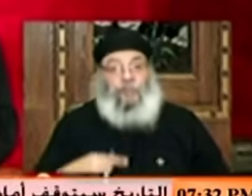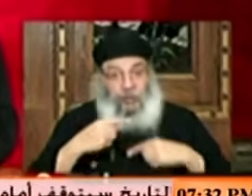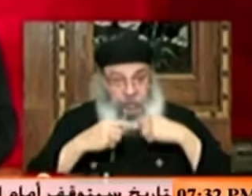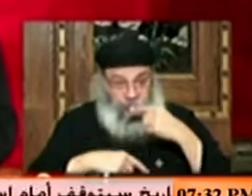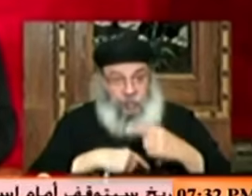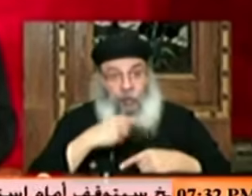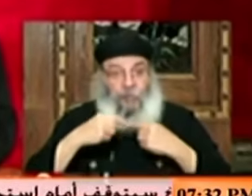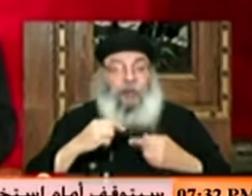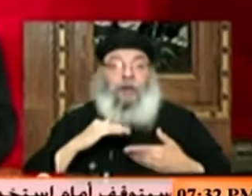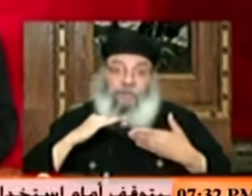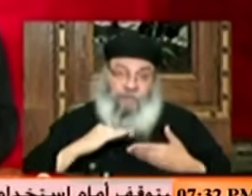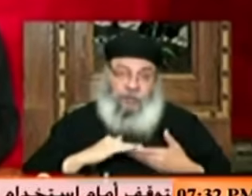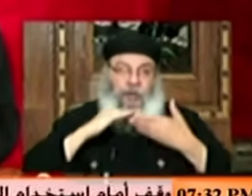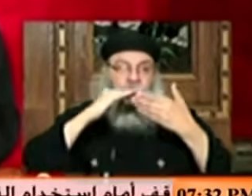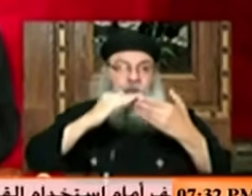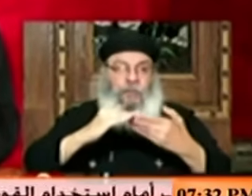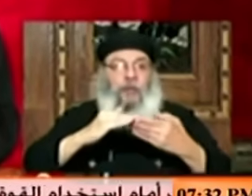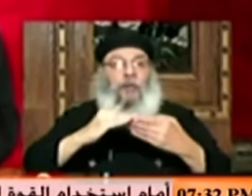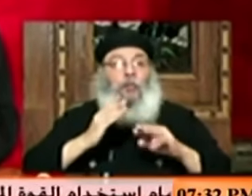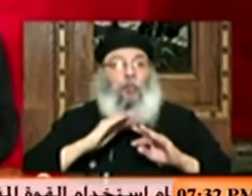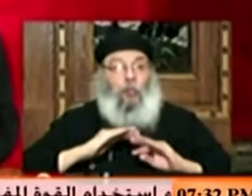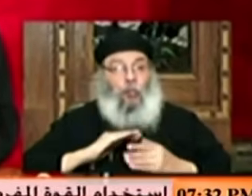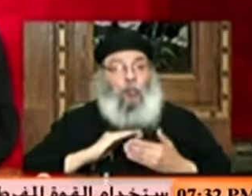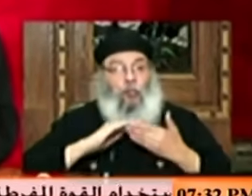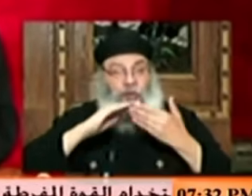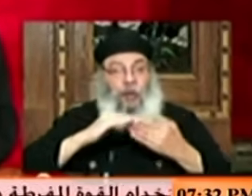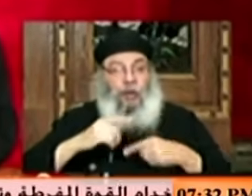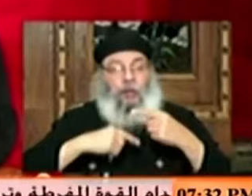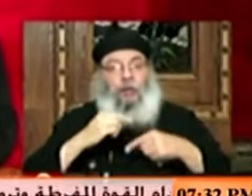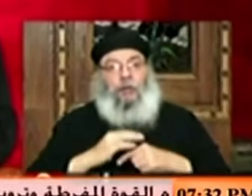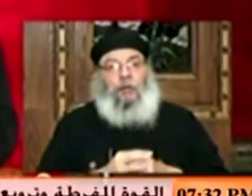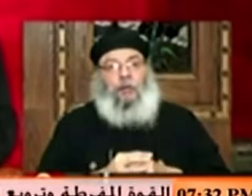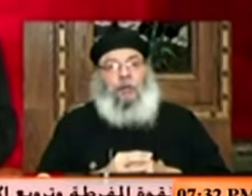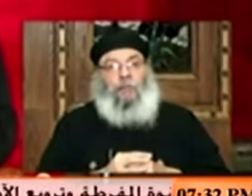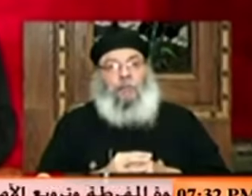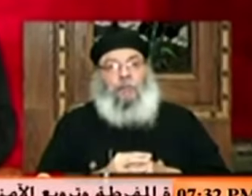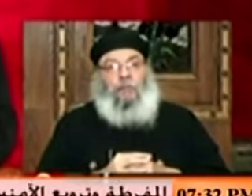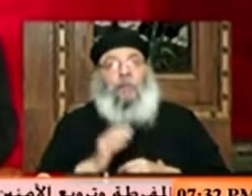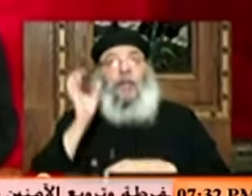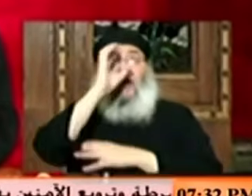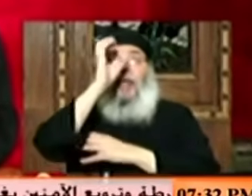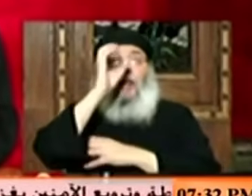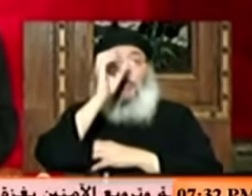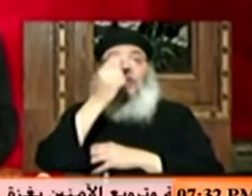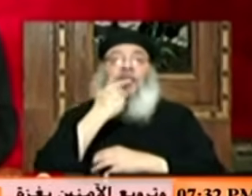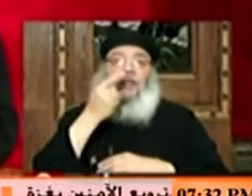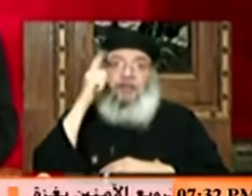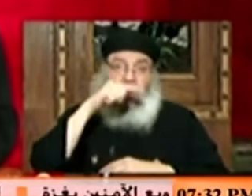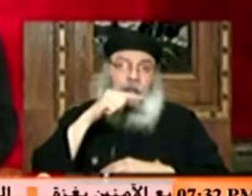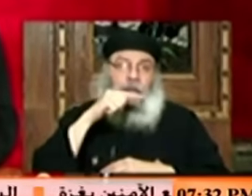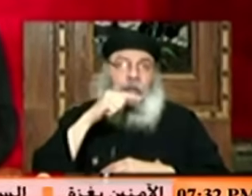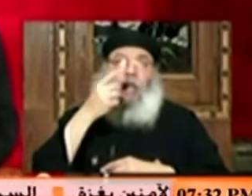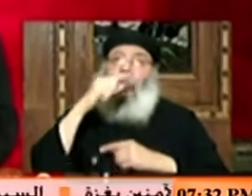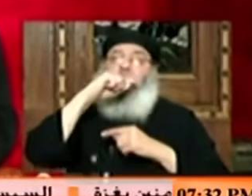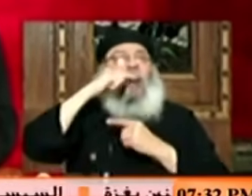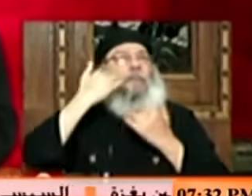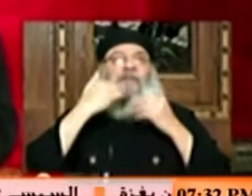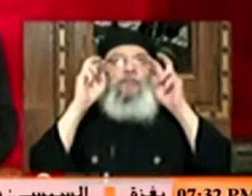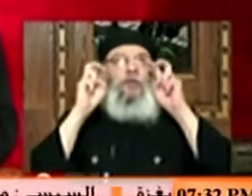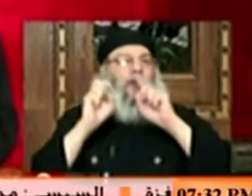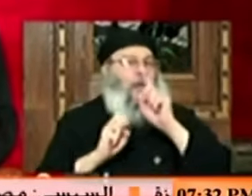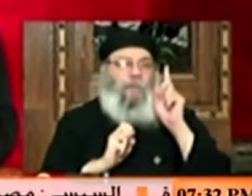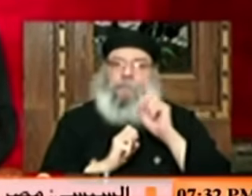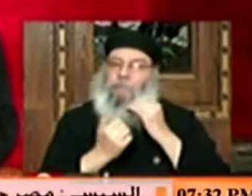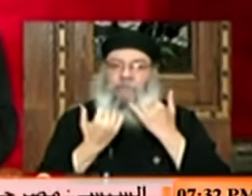تستمر في العطاء عمرك سمعت ان تيجي نخله تقول طب انا السنه الجايه مش هطلع بلح ما